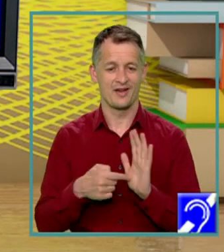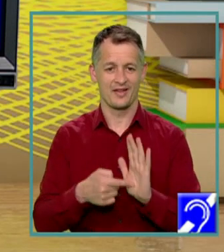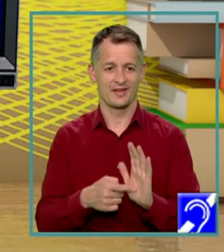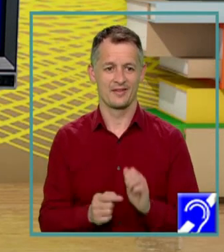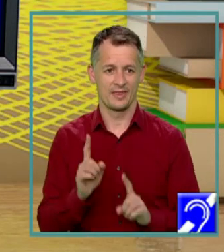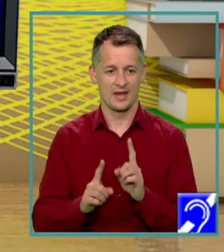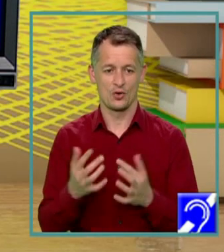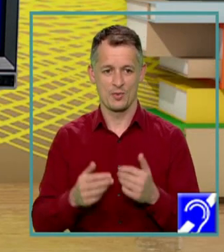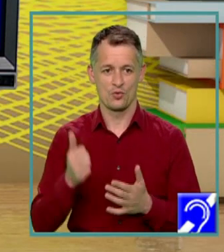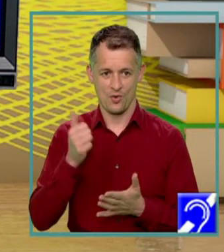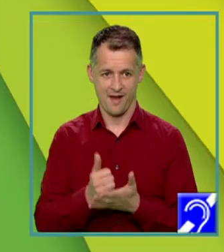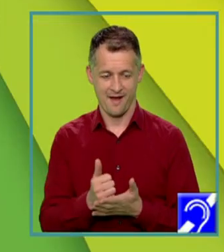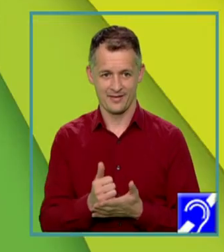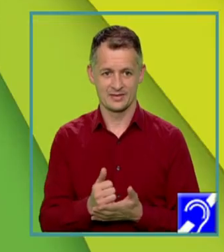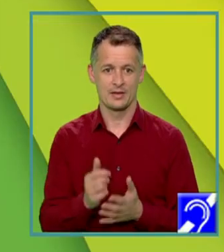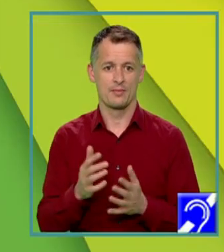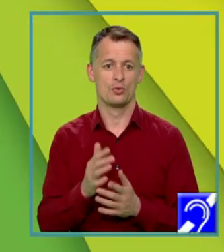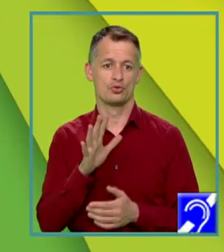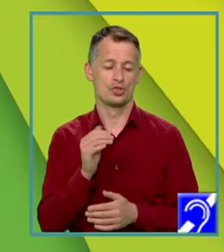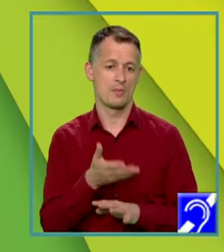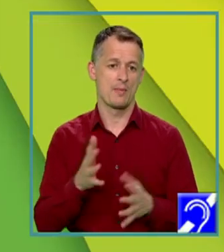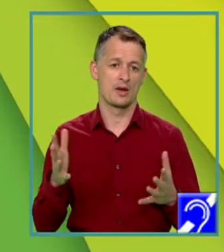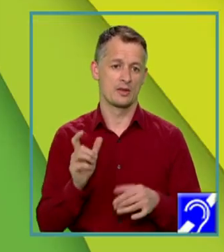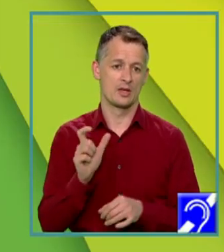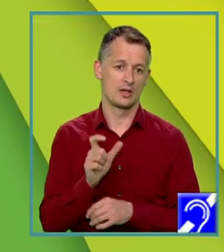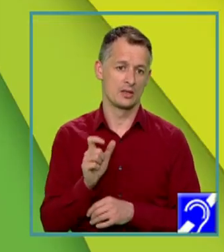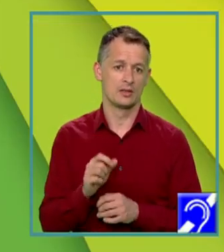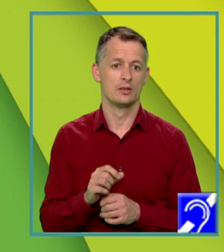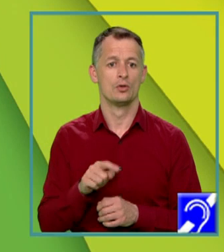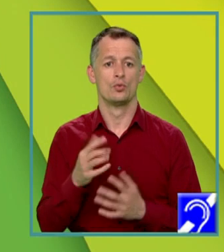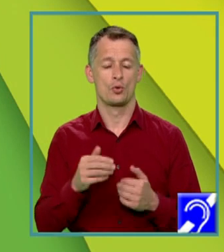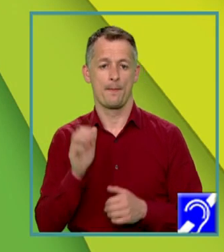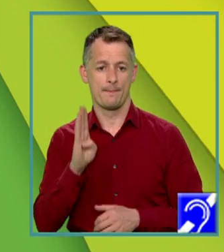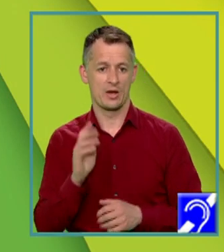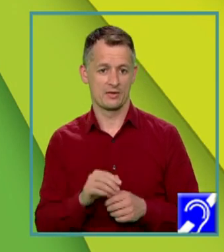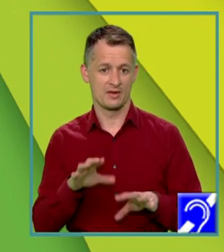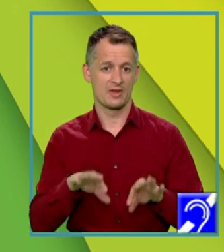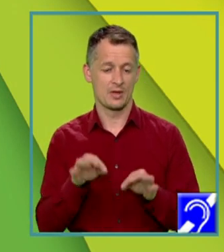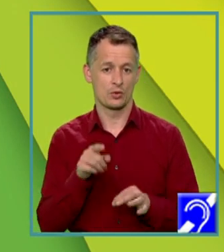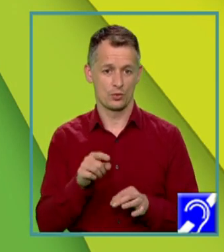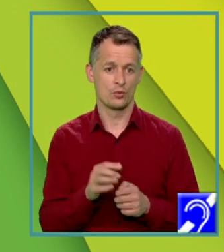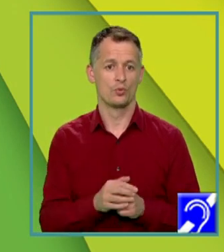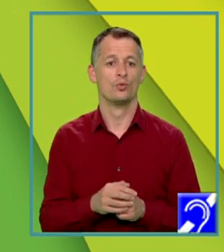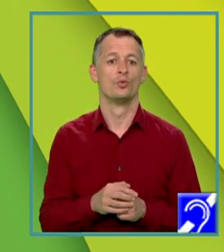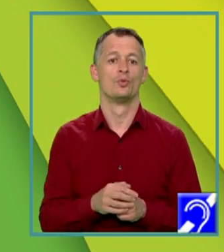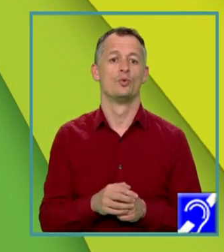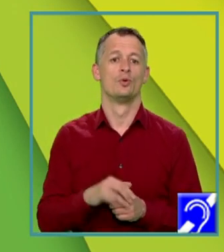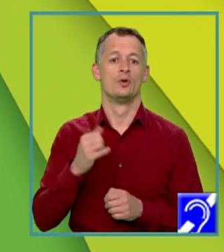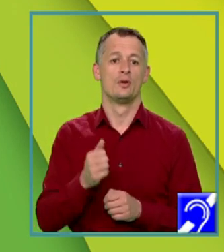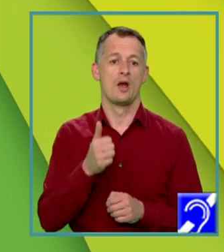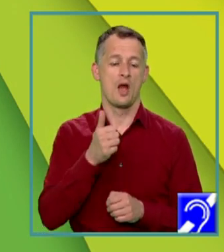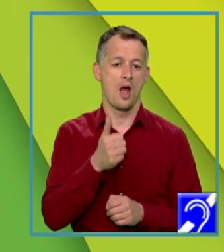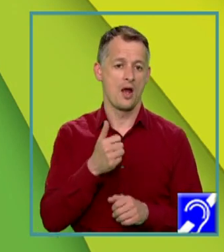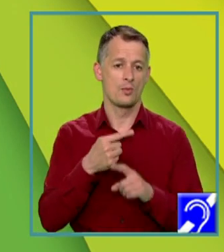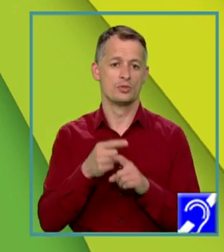numărul a este cu 5 mai mare decât numărul b atunci determinați în matricea a a înmulțit cu B plus b